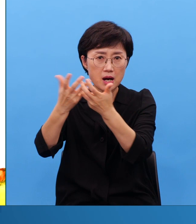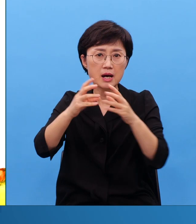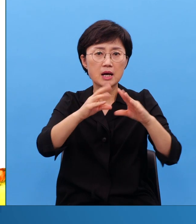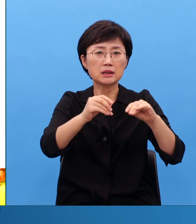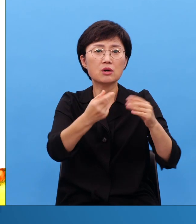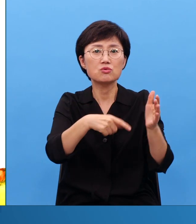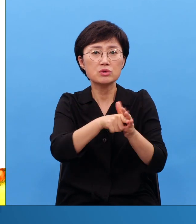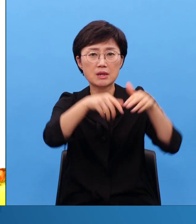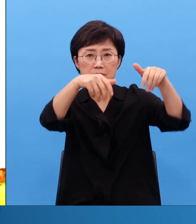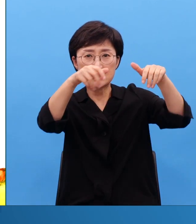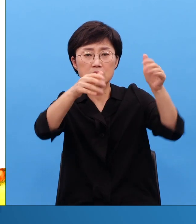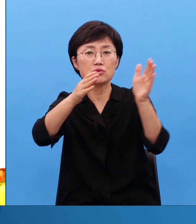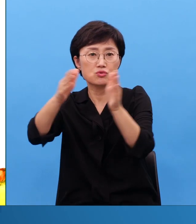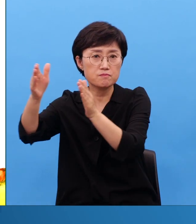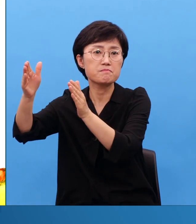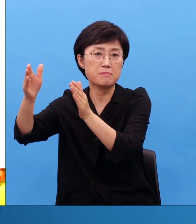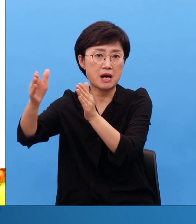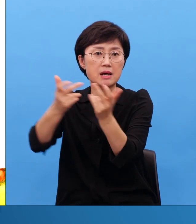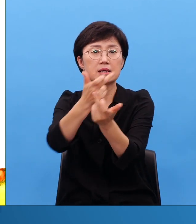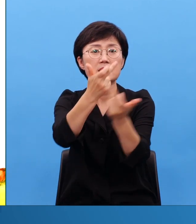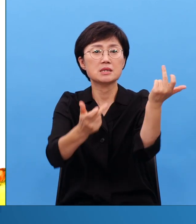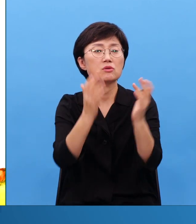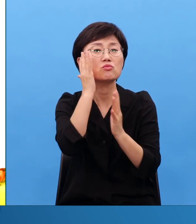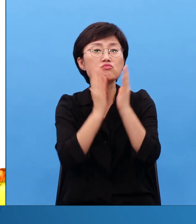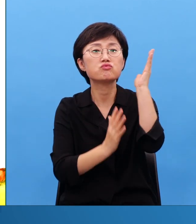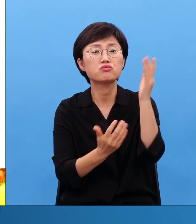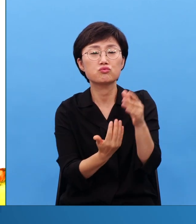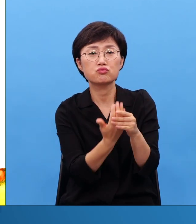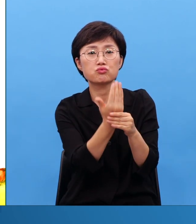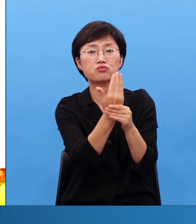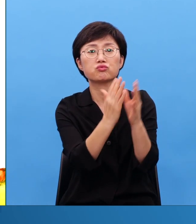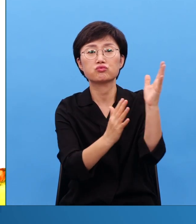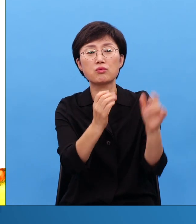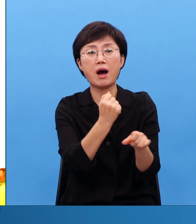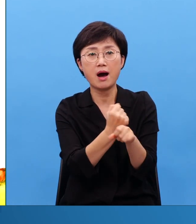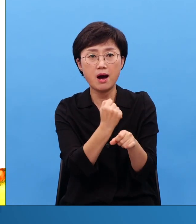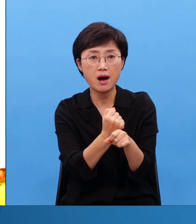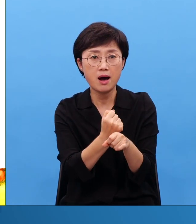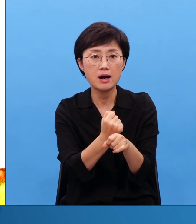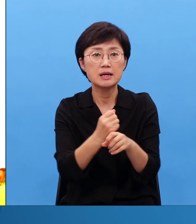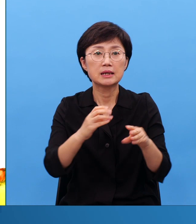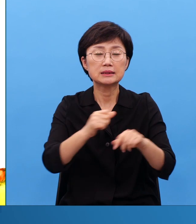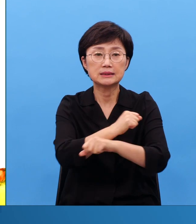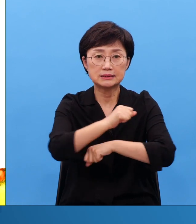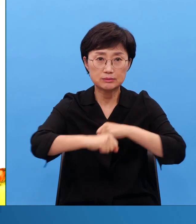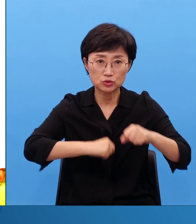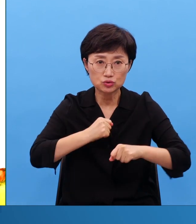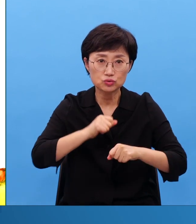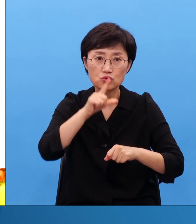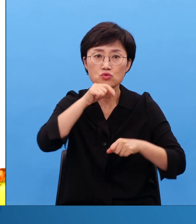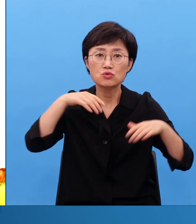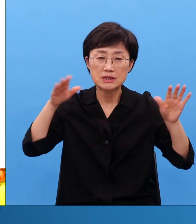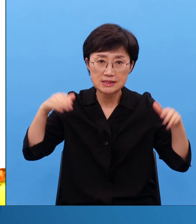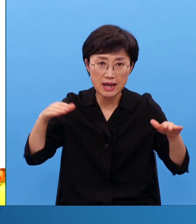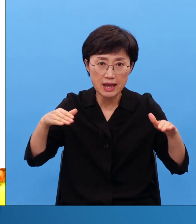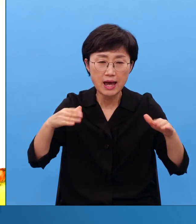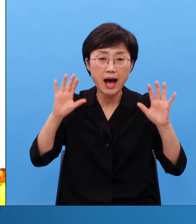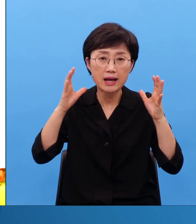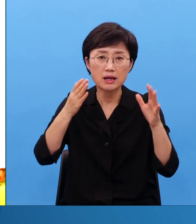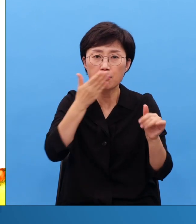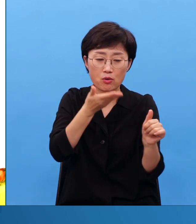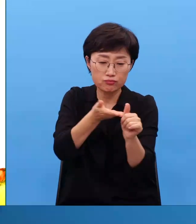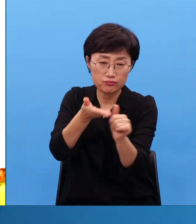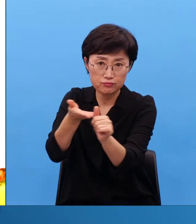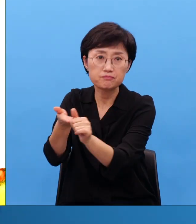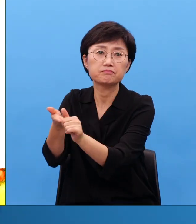덮으시며 땅을 위하여 비를 준비하시며 산에 풀이 자라게 하시며 들짐승과 우는 까마귀 새끼에게